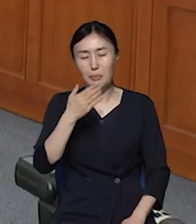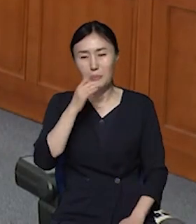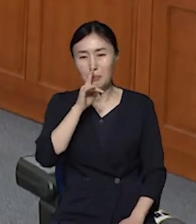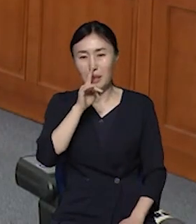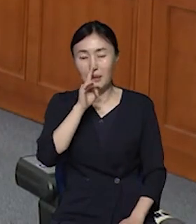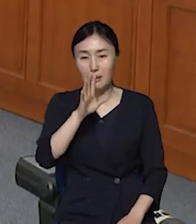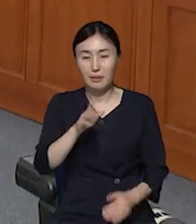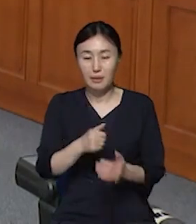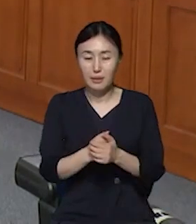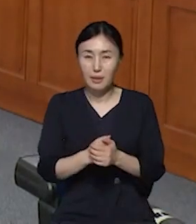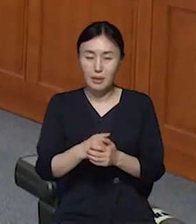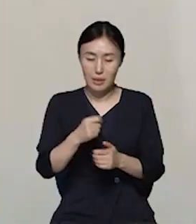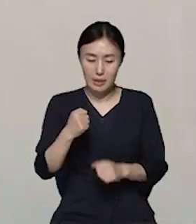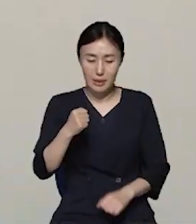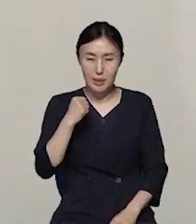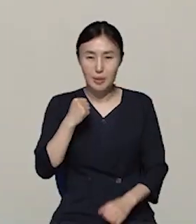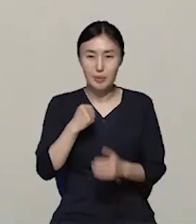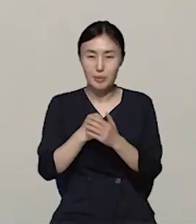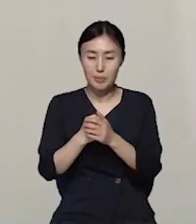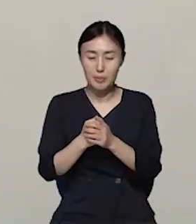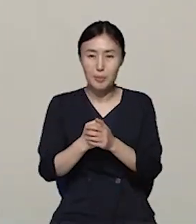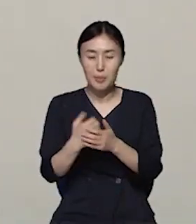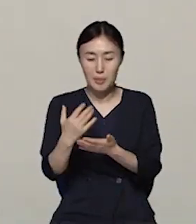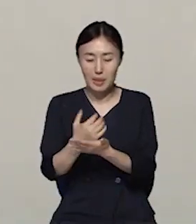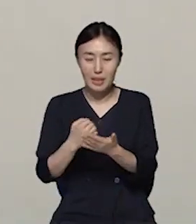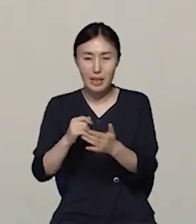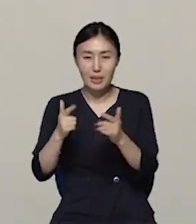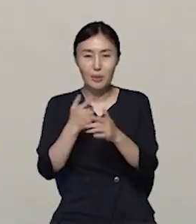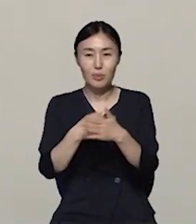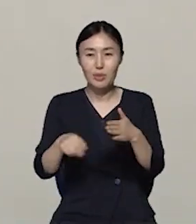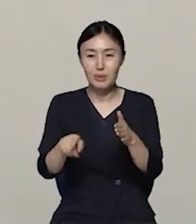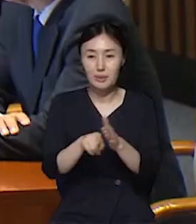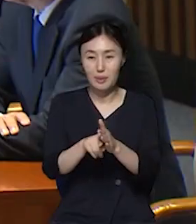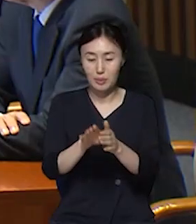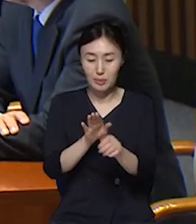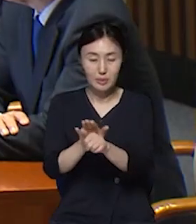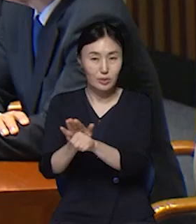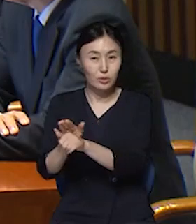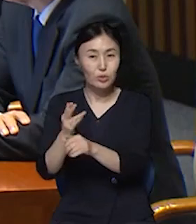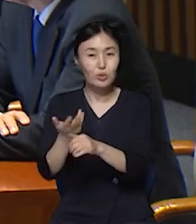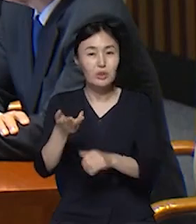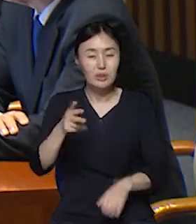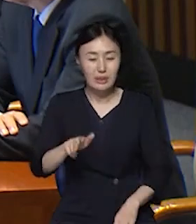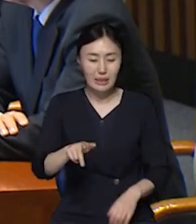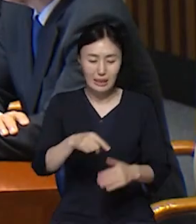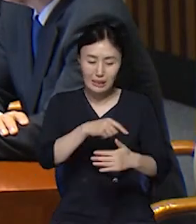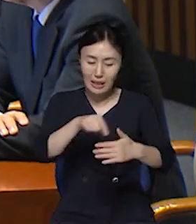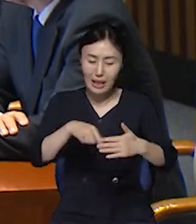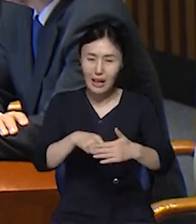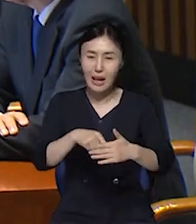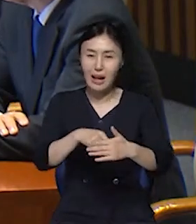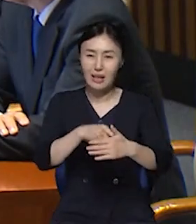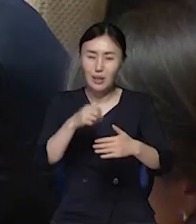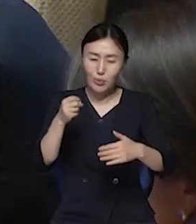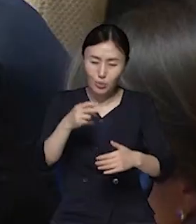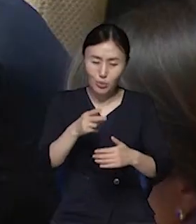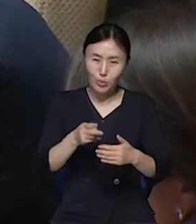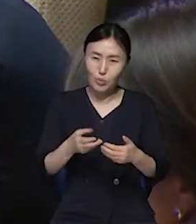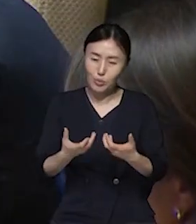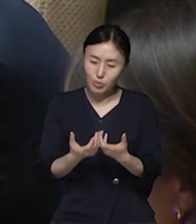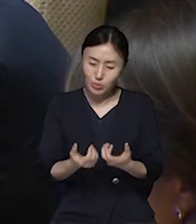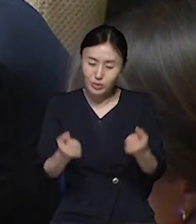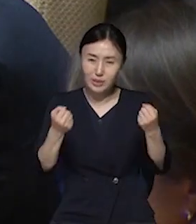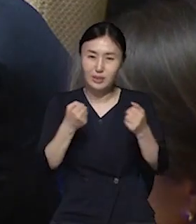전국의 주도권을 놓치지 않기 위해 대정부 투쟁의 공세를 높이면서도 당내 분열까지 극복해야 하는 민주당